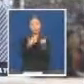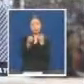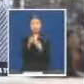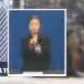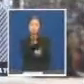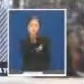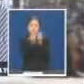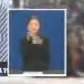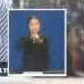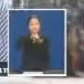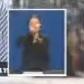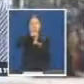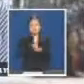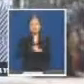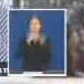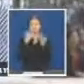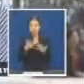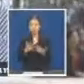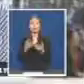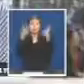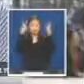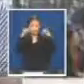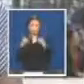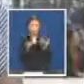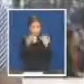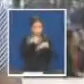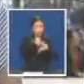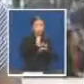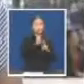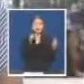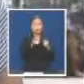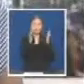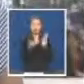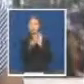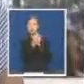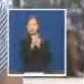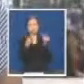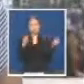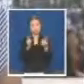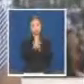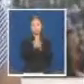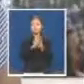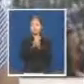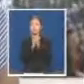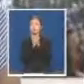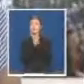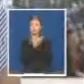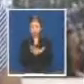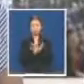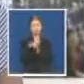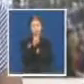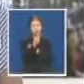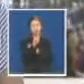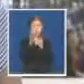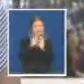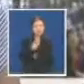ยังได้มาร่วมงานสมัชชาสวัสดิการชุมชนคนตะวันออกปฏิรูปสังคมจากฐานรากบรรยากาศจะเป็นอย่างไรนะคะเ